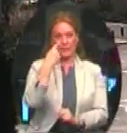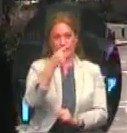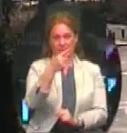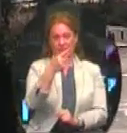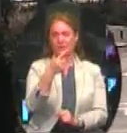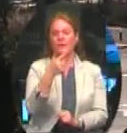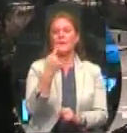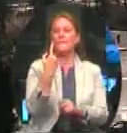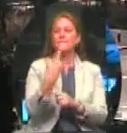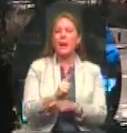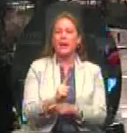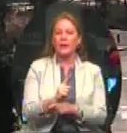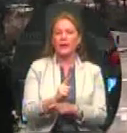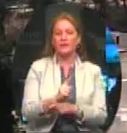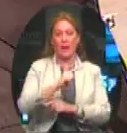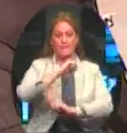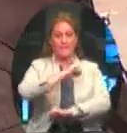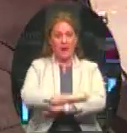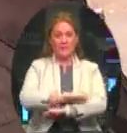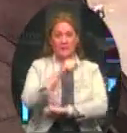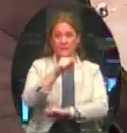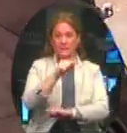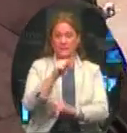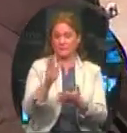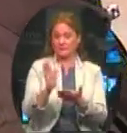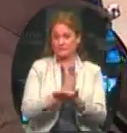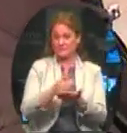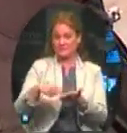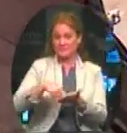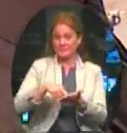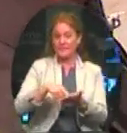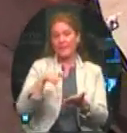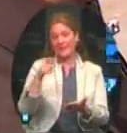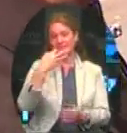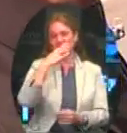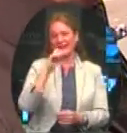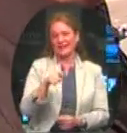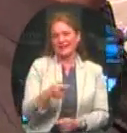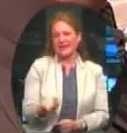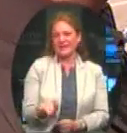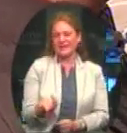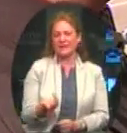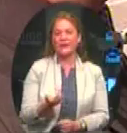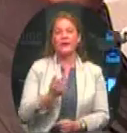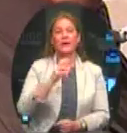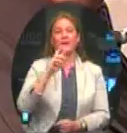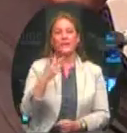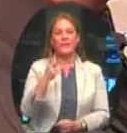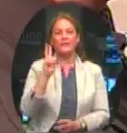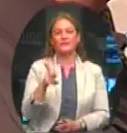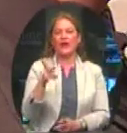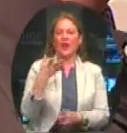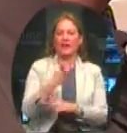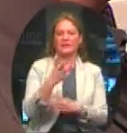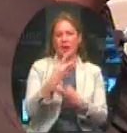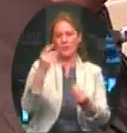ברגע שגם המרפסת תהיה שמישה, מה זה עושה לכנסת עצמו? א', ב', אתה גם יכול להכניס בה הרבה יותר אנשים. קודם